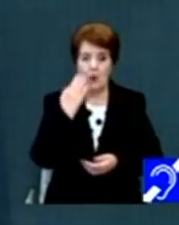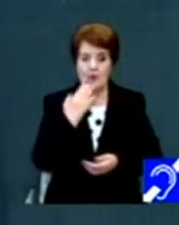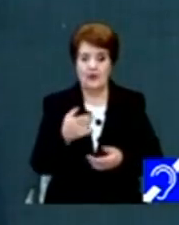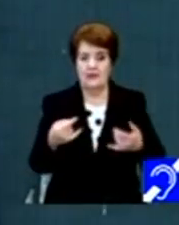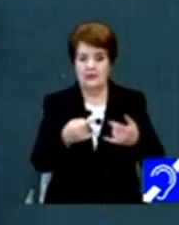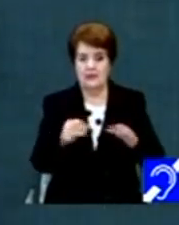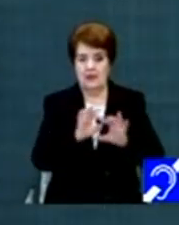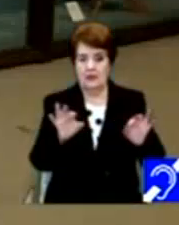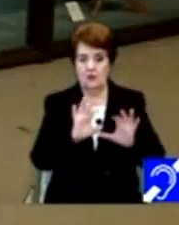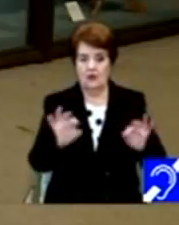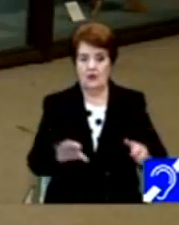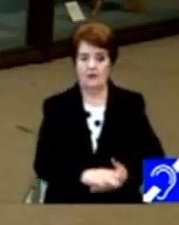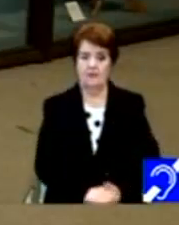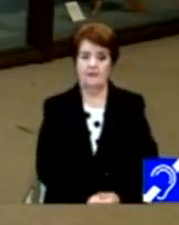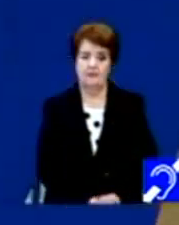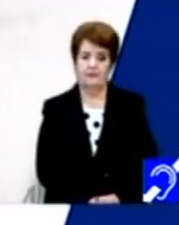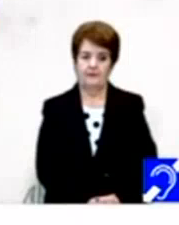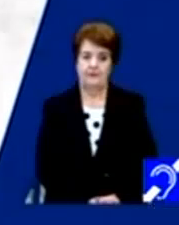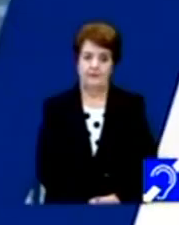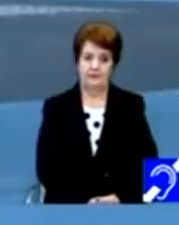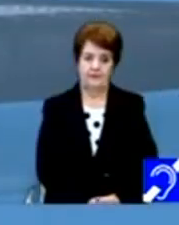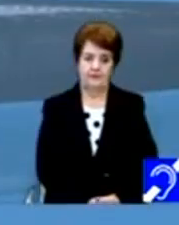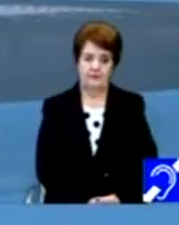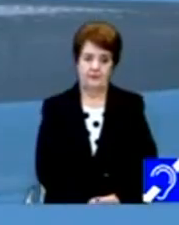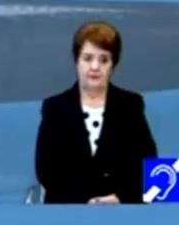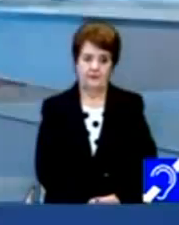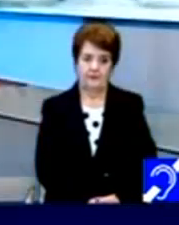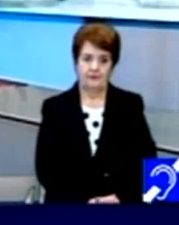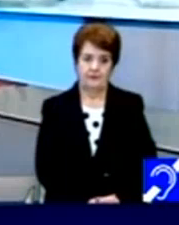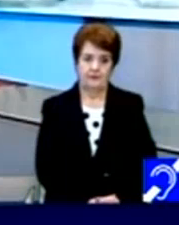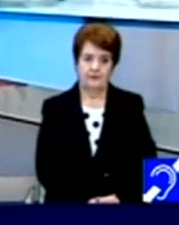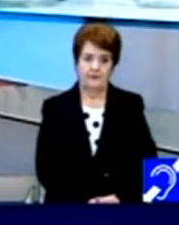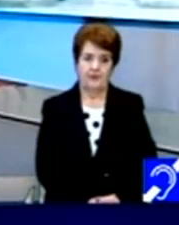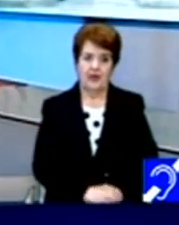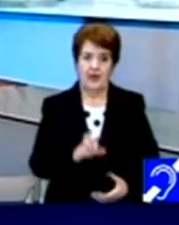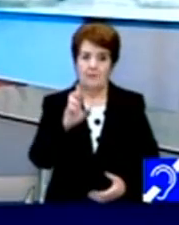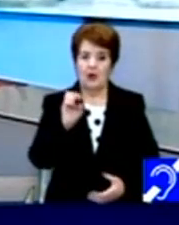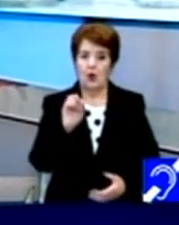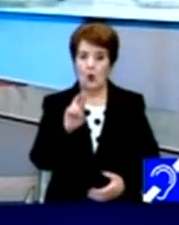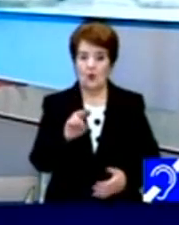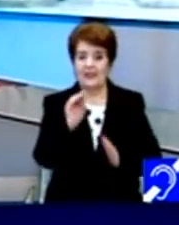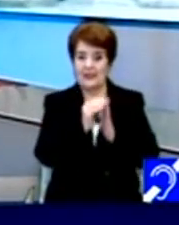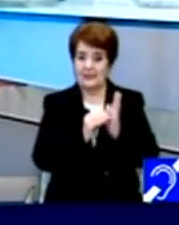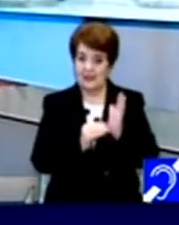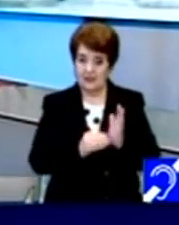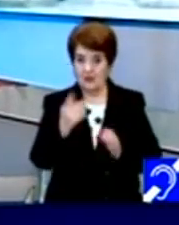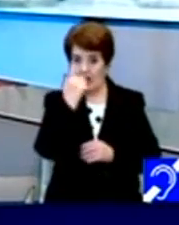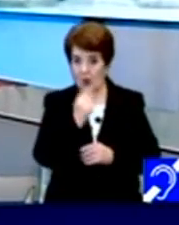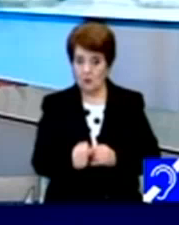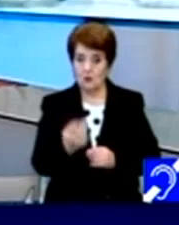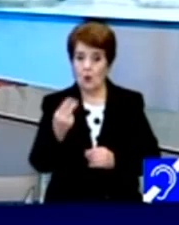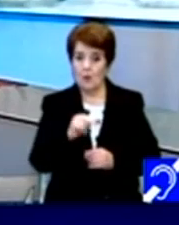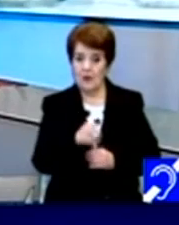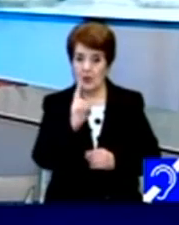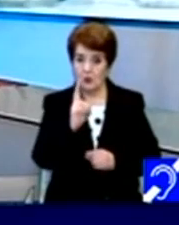peste câteva momente în telejurnal. Biroul Național de Statistică anunță că în